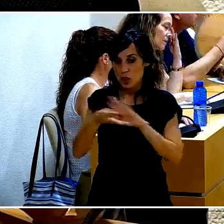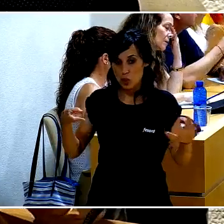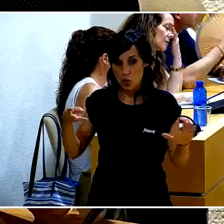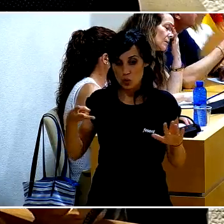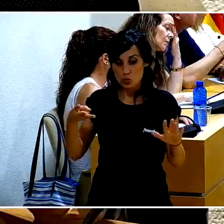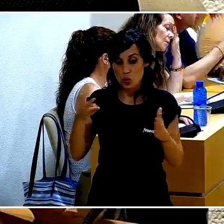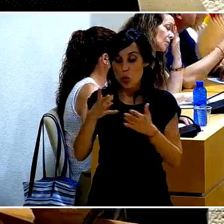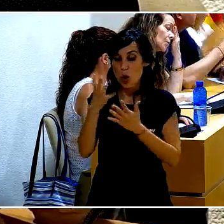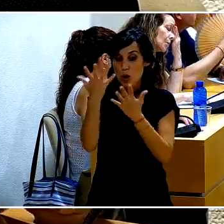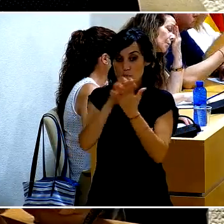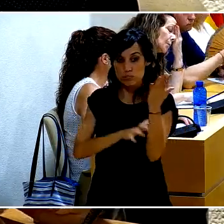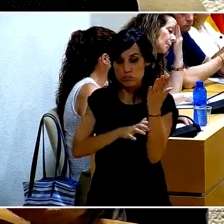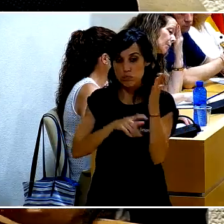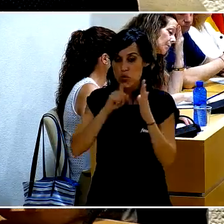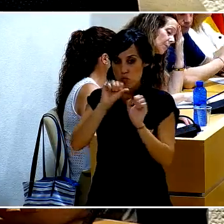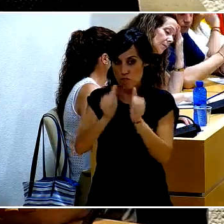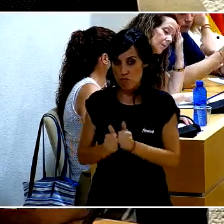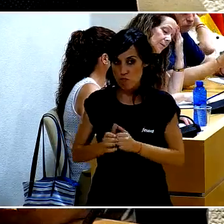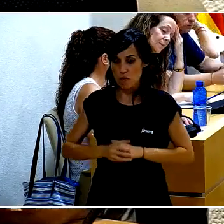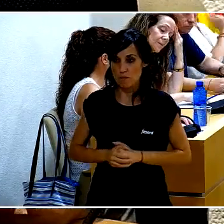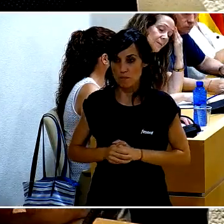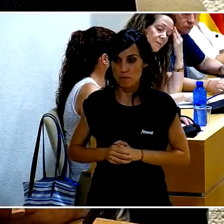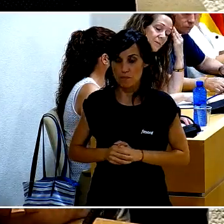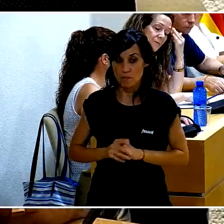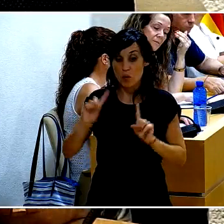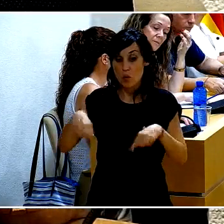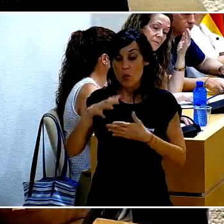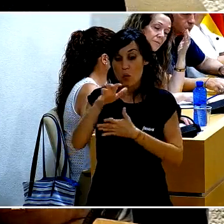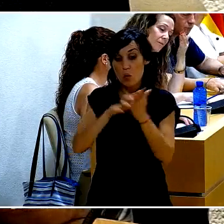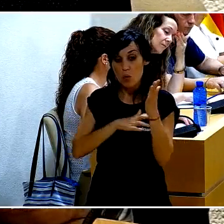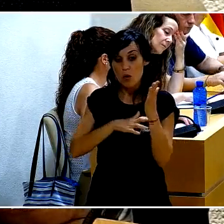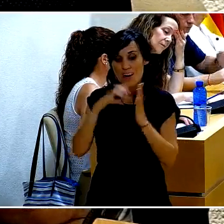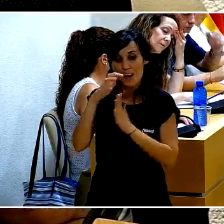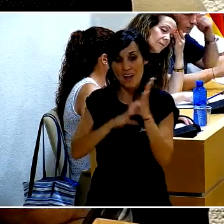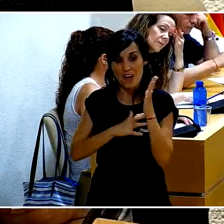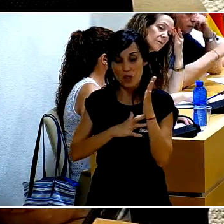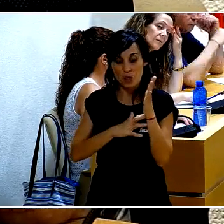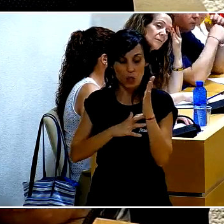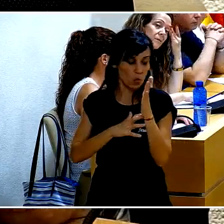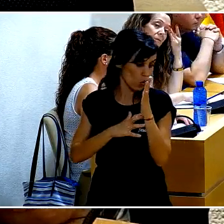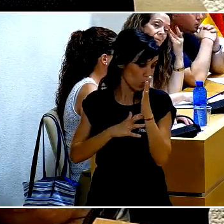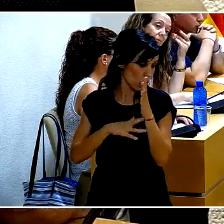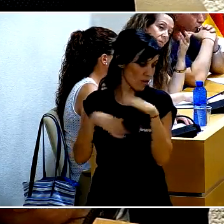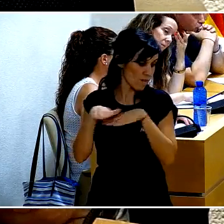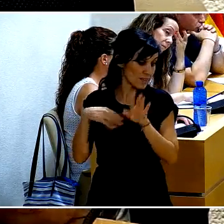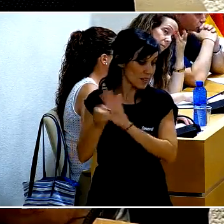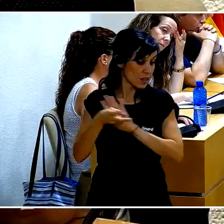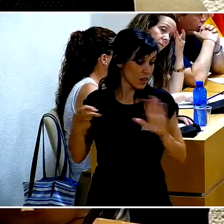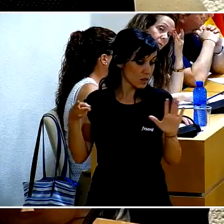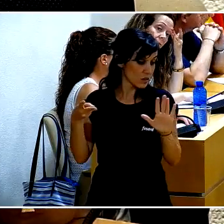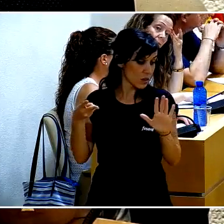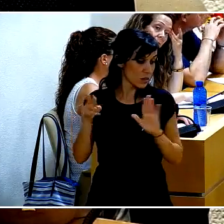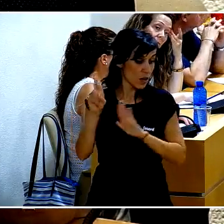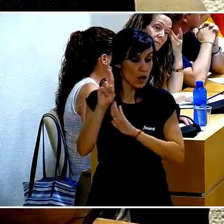quedará redactada en los siguientes términos. Y a continuación se da una redacción a la base 17 que